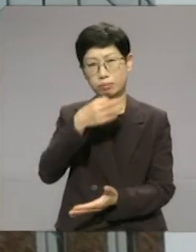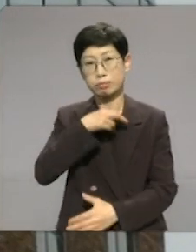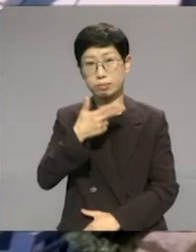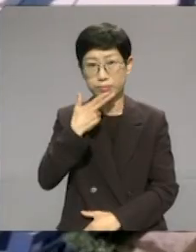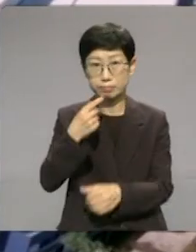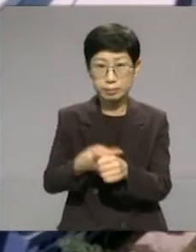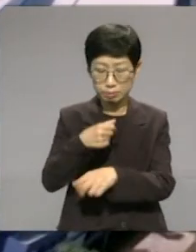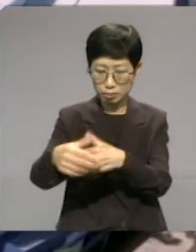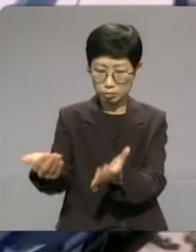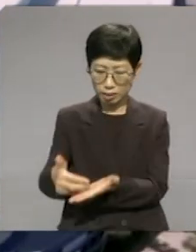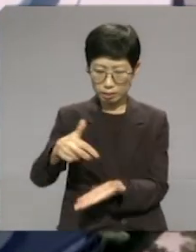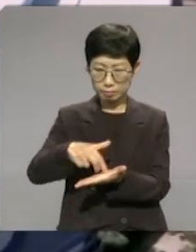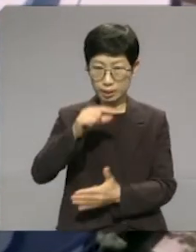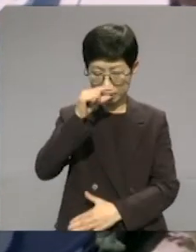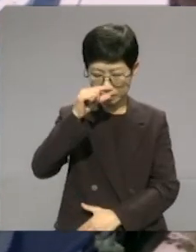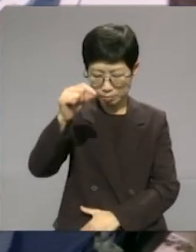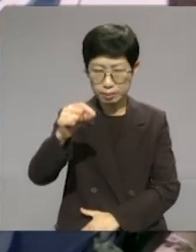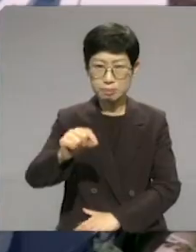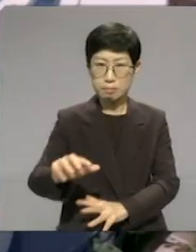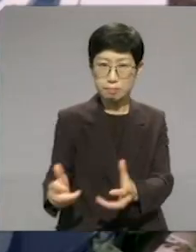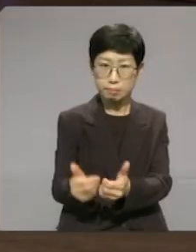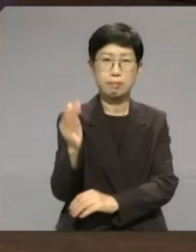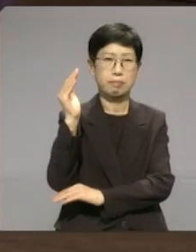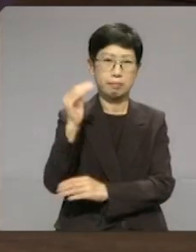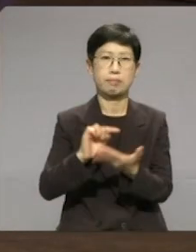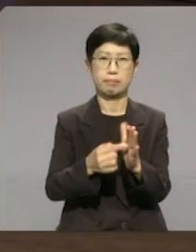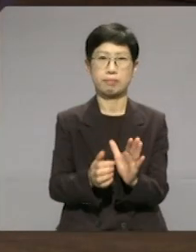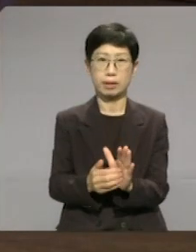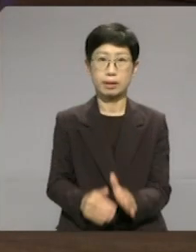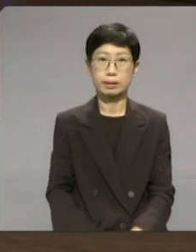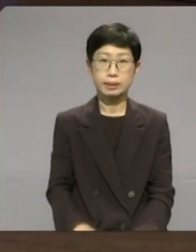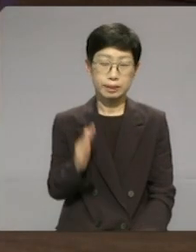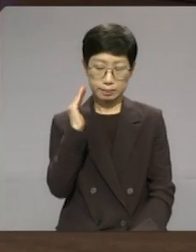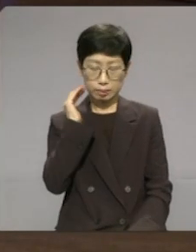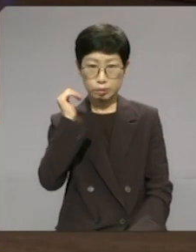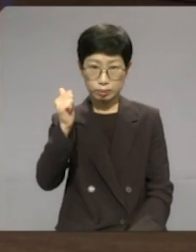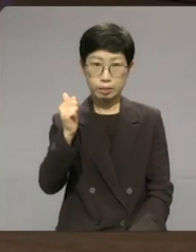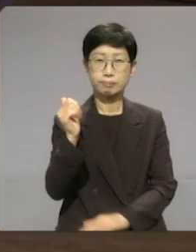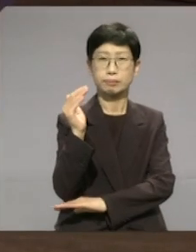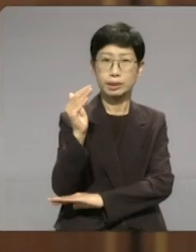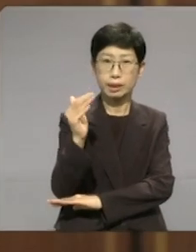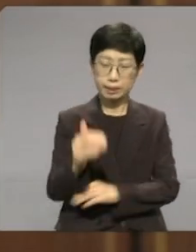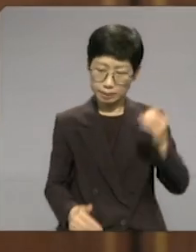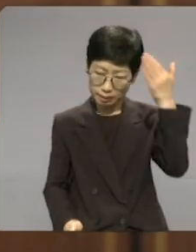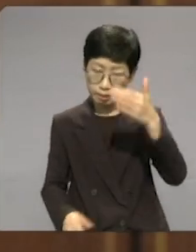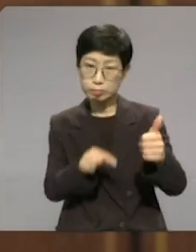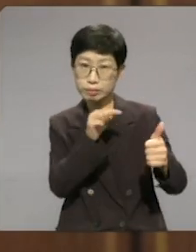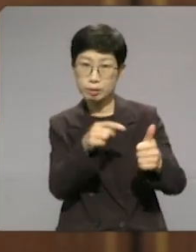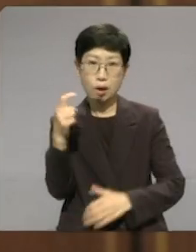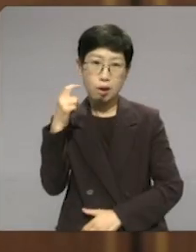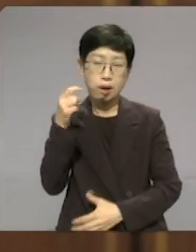민주당은 예민하게 반응하며 즉시 반박했습니다. 바이든 대통령은 트럼프 전 대통령이 가짜 뉴스를 퍼뜨리고